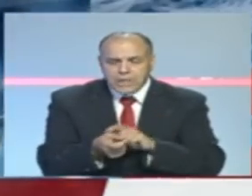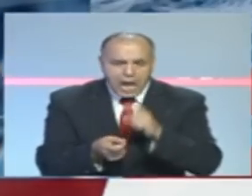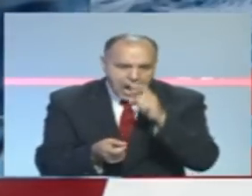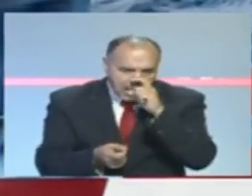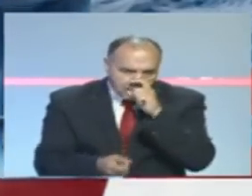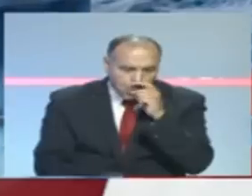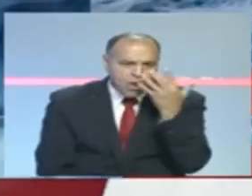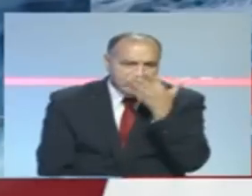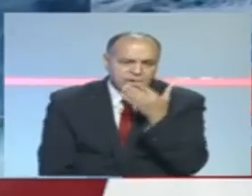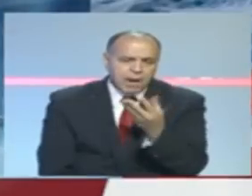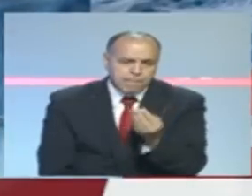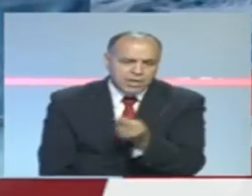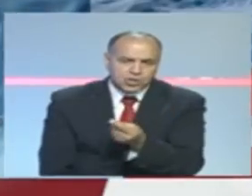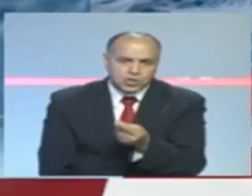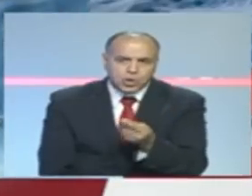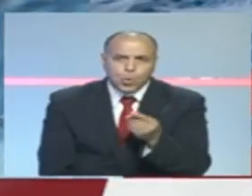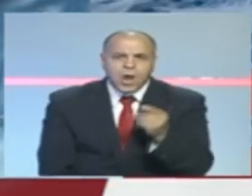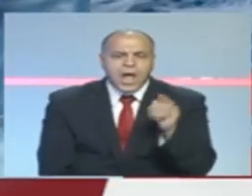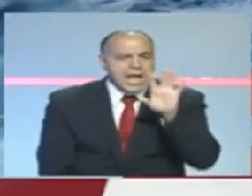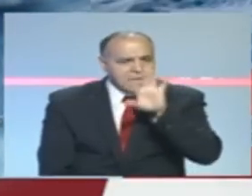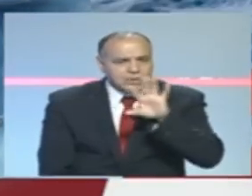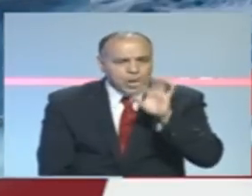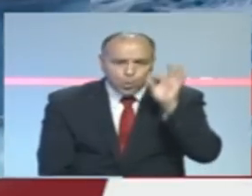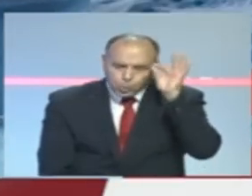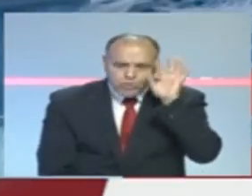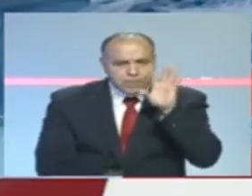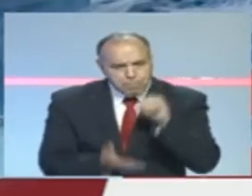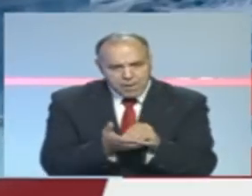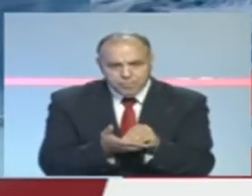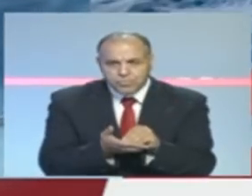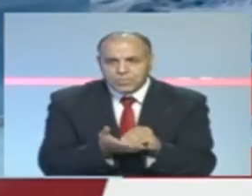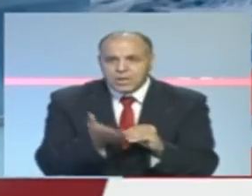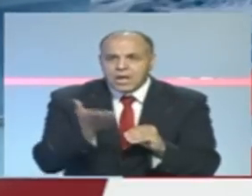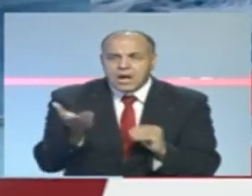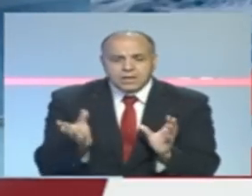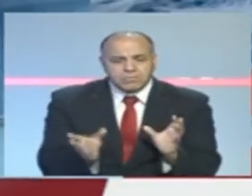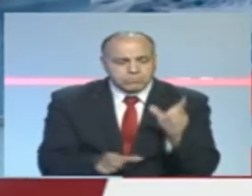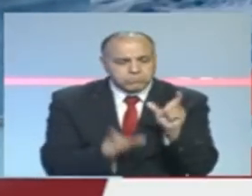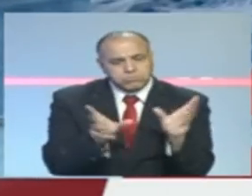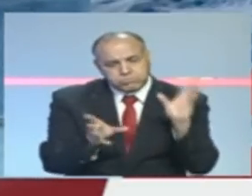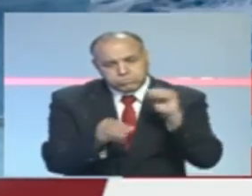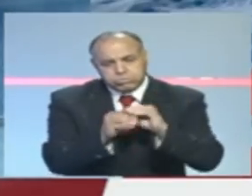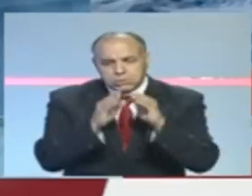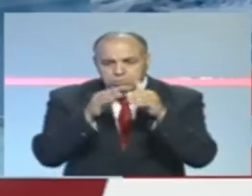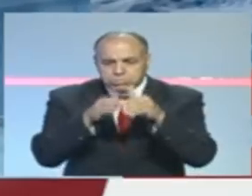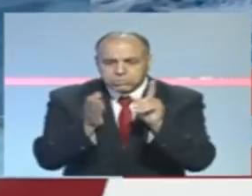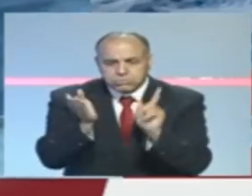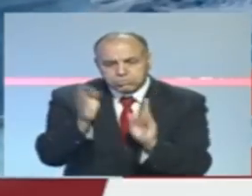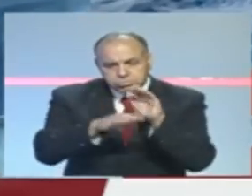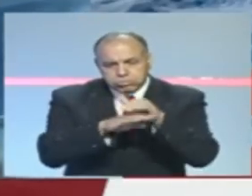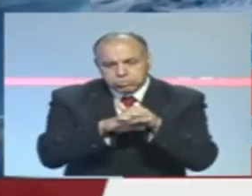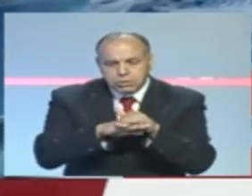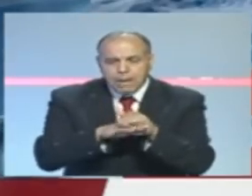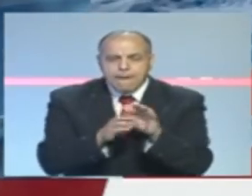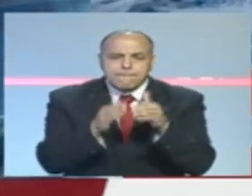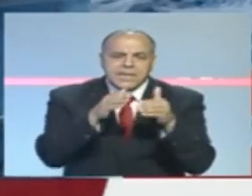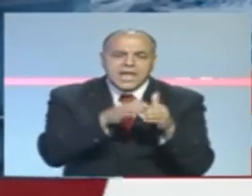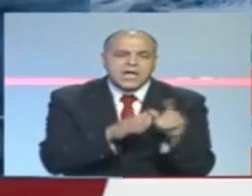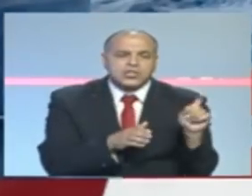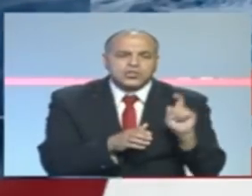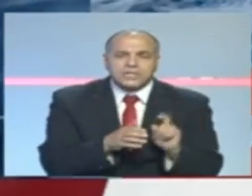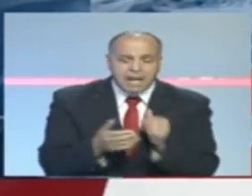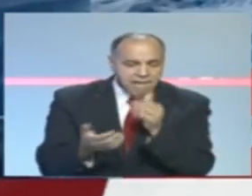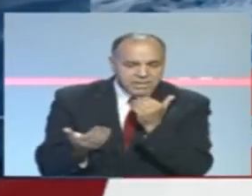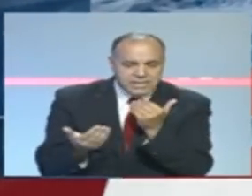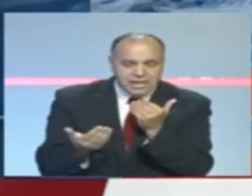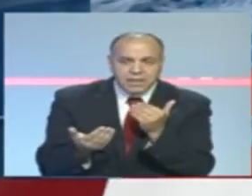وافريقيه واسيويه والتونسيه وتم نقل المهاجرين غير النظاميين الى ميناء جرجيس في انتظار